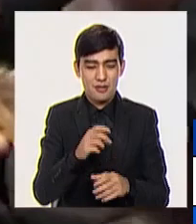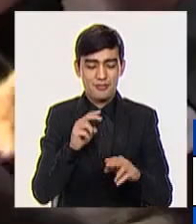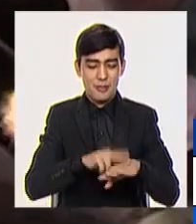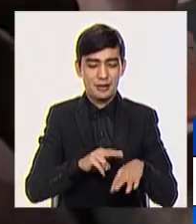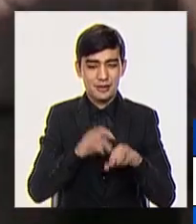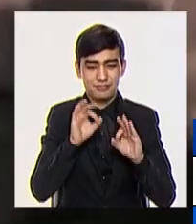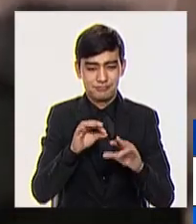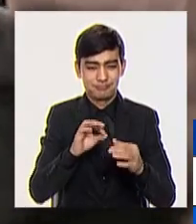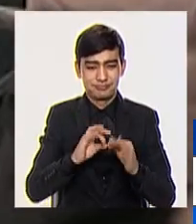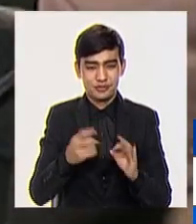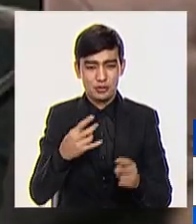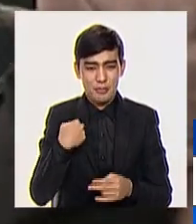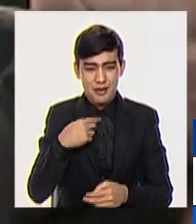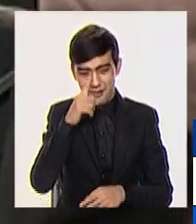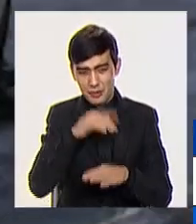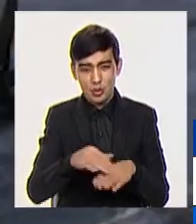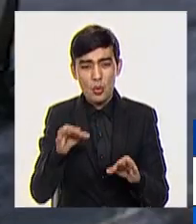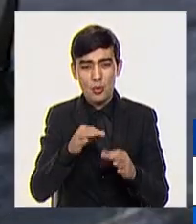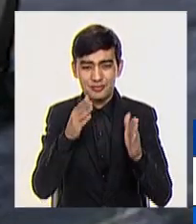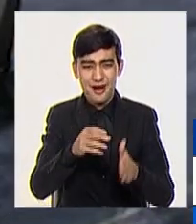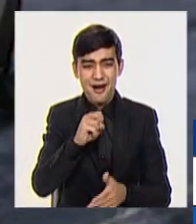акимате уверяют, что не знали об этой акции.